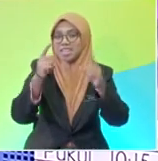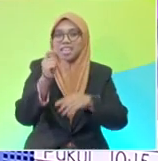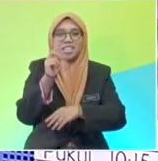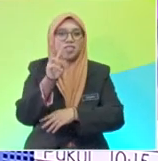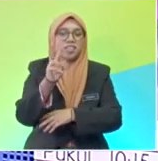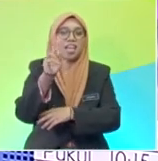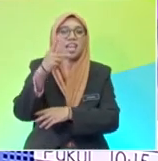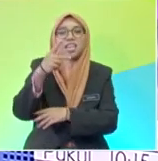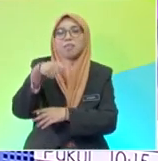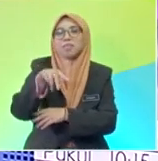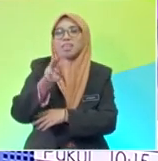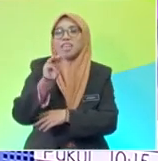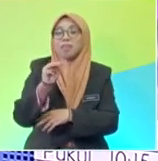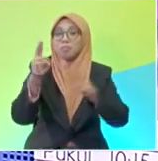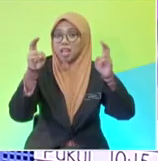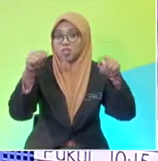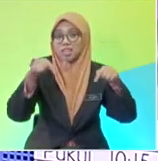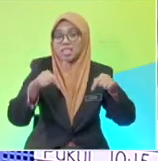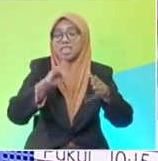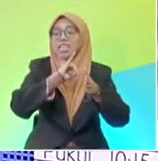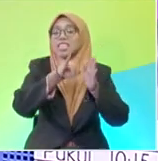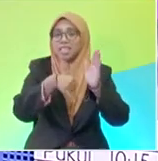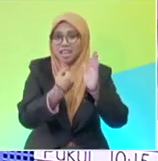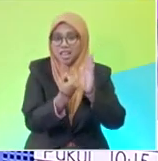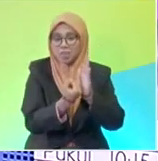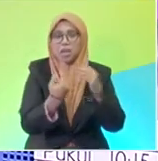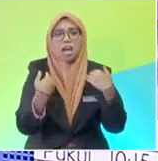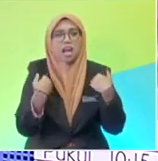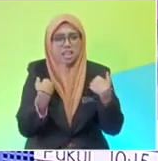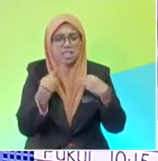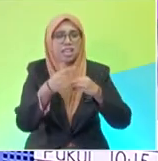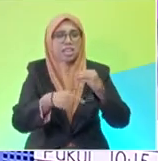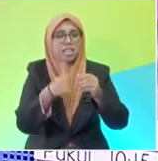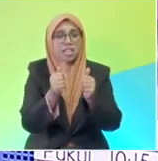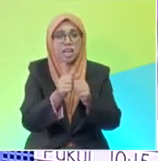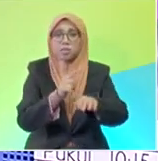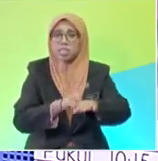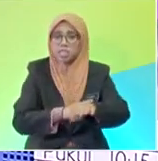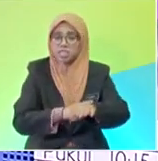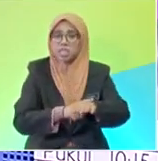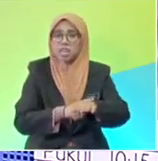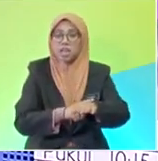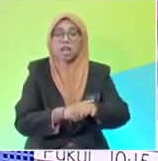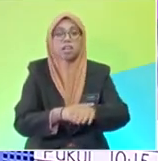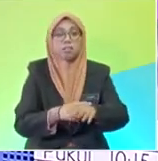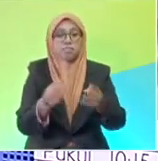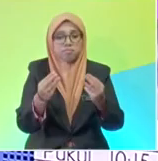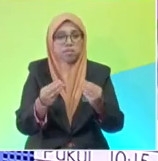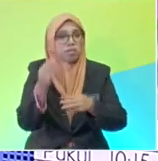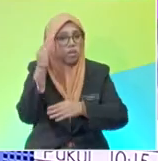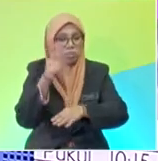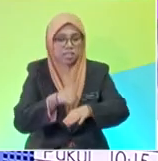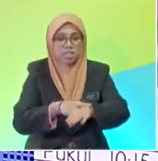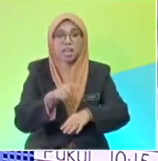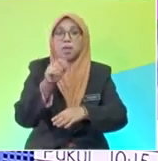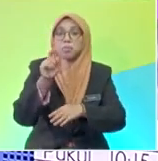ini tajuk kita tentang jam. Jam ni ada kaitan dengan masa. Nak tahu masa, kena tengok jam. Sekarang ni dah Cikgu Fendi nak